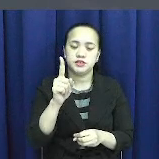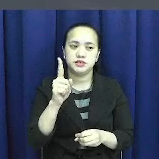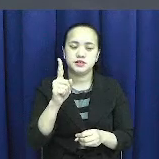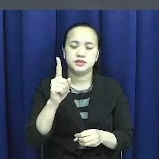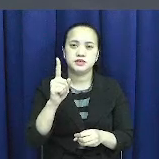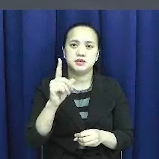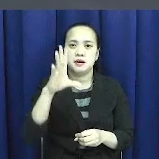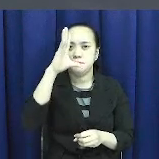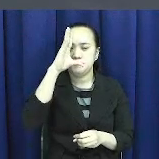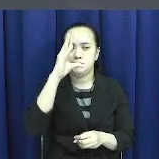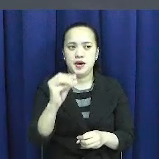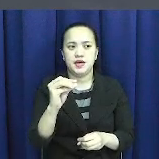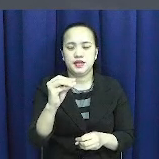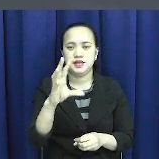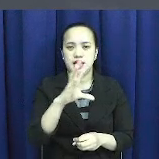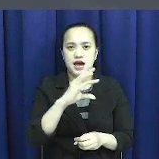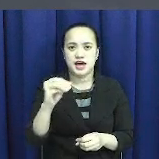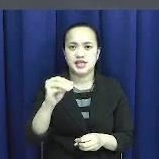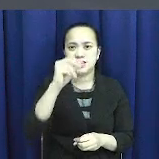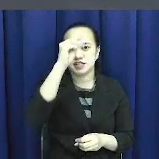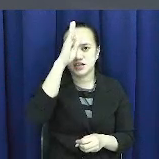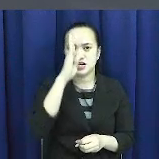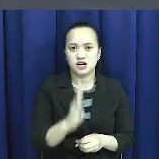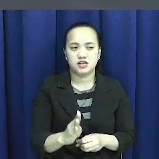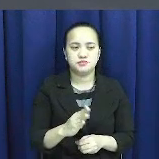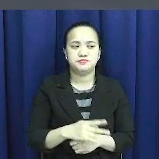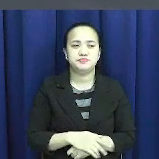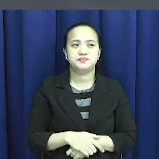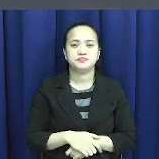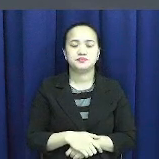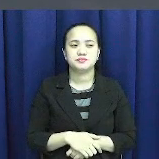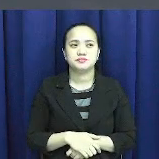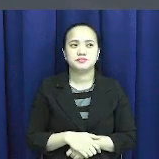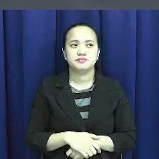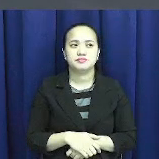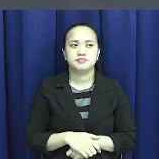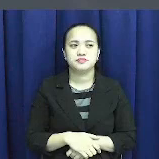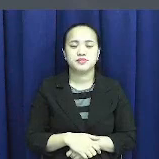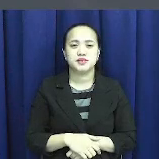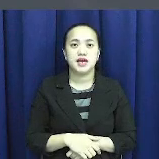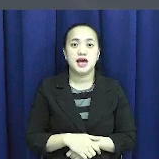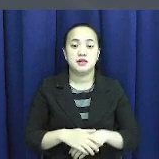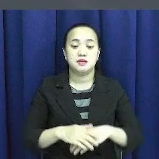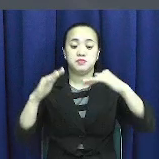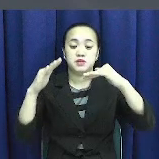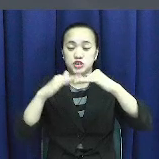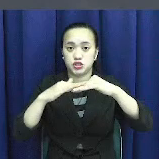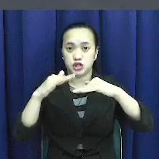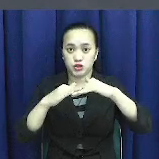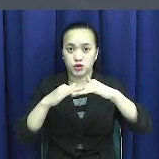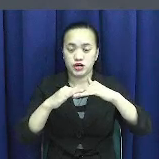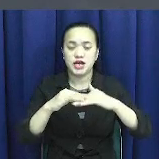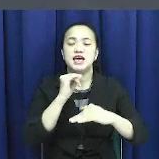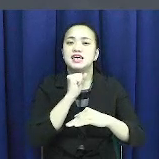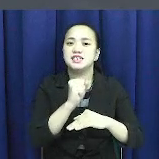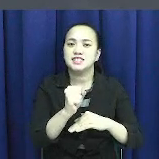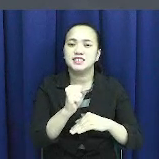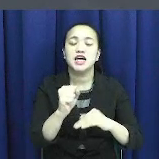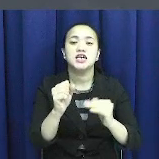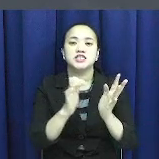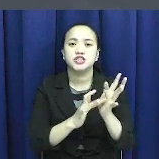man and God. At ang mediator ay si Kristo. Okay?